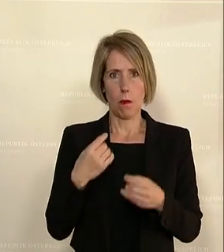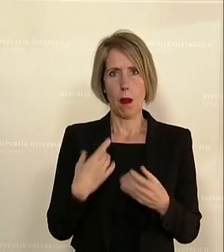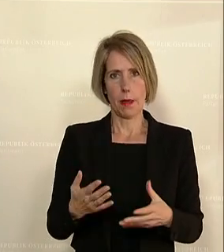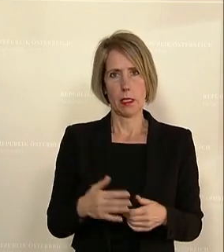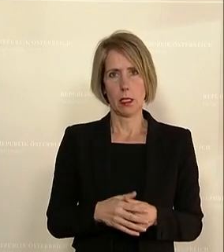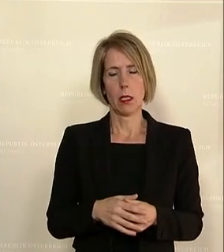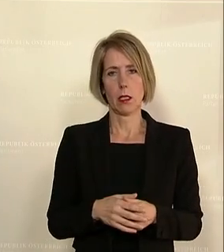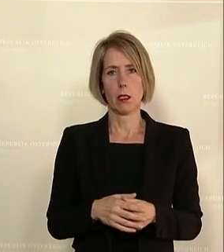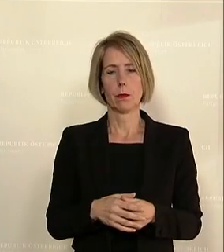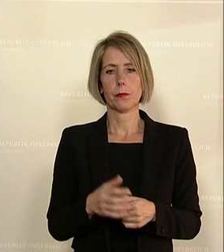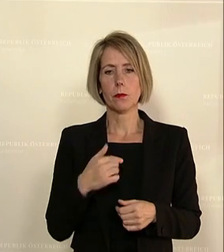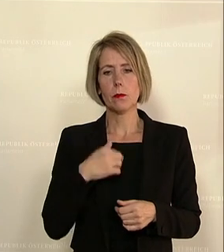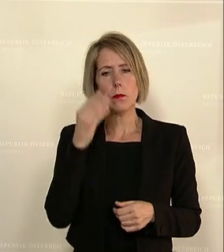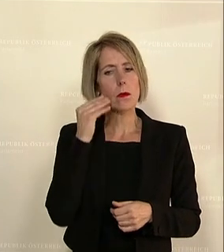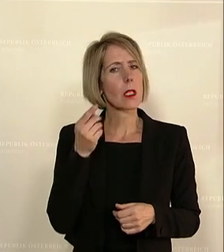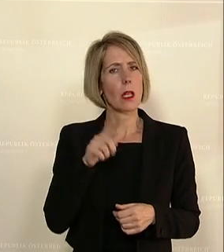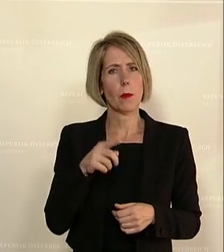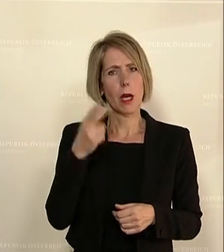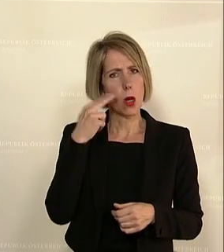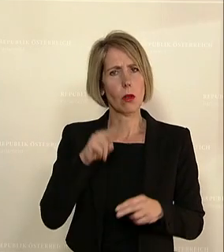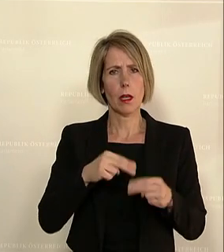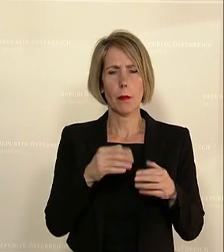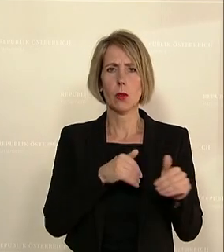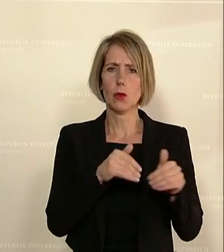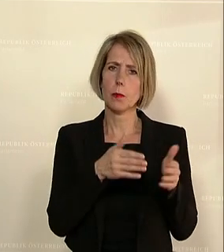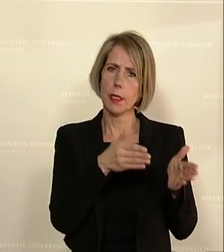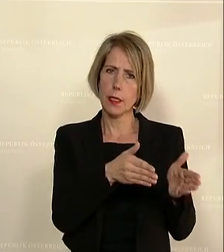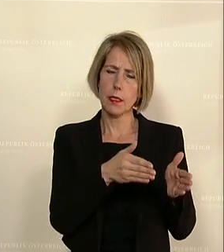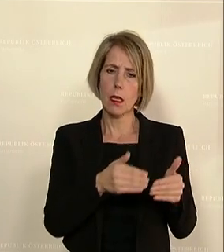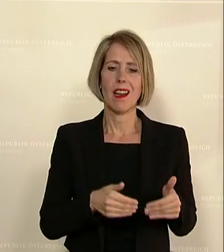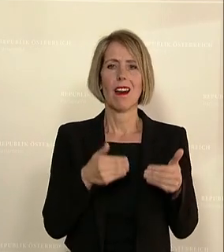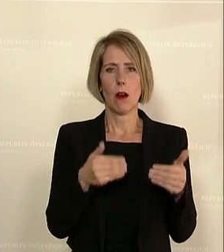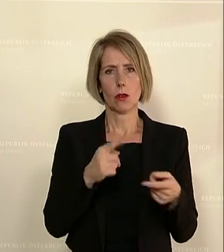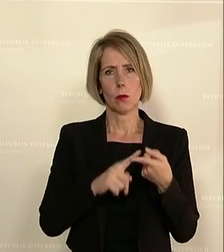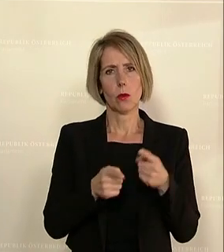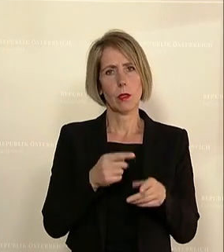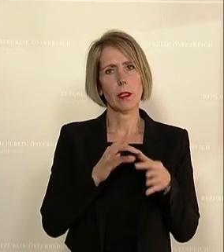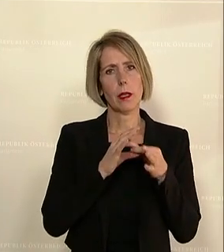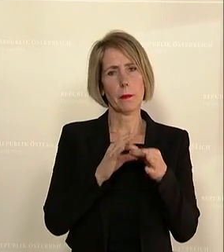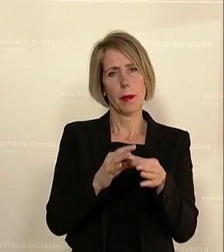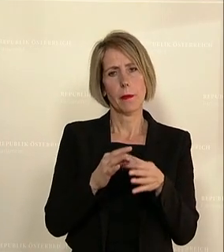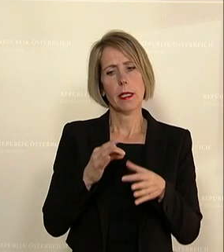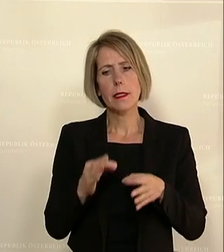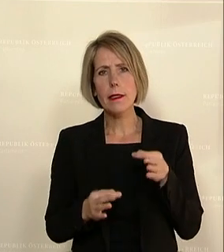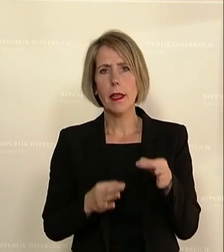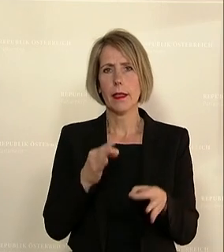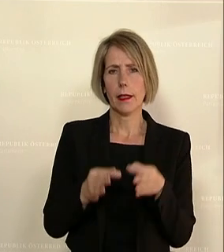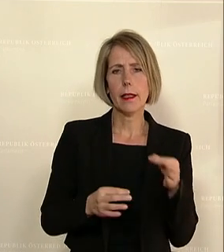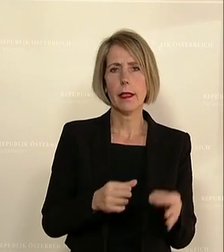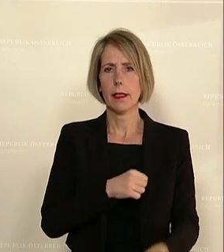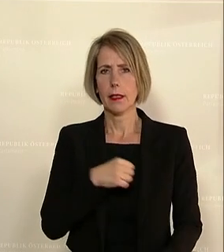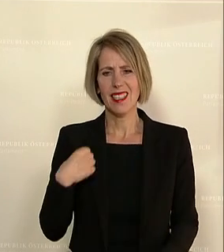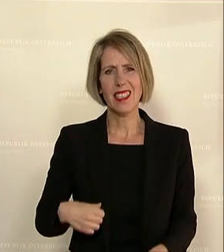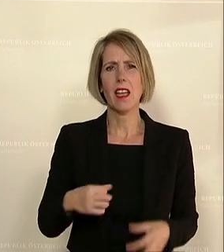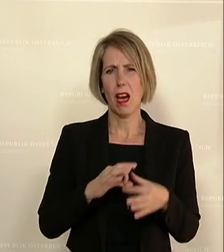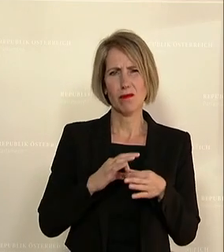das Nächste ist, ich glaube auch, Herr Bundesminister, dass wir, was Außenpolitik betrifft, auch diese Strategie, etwa was China gegenüber